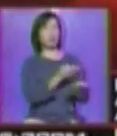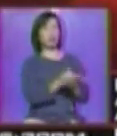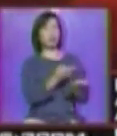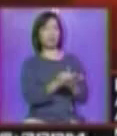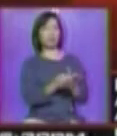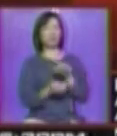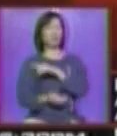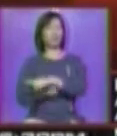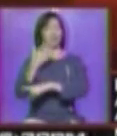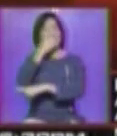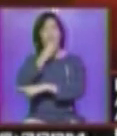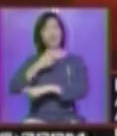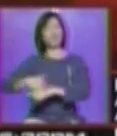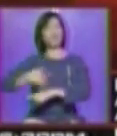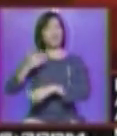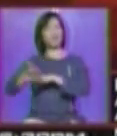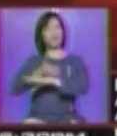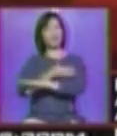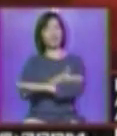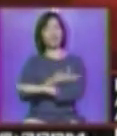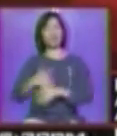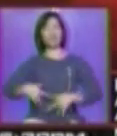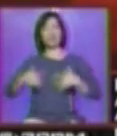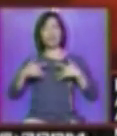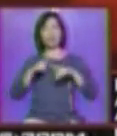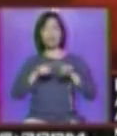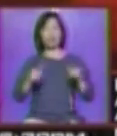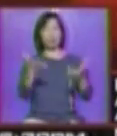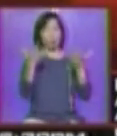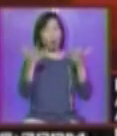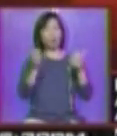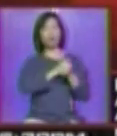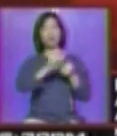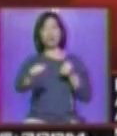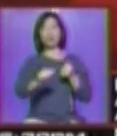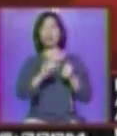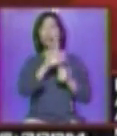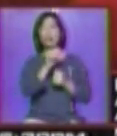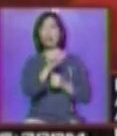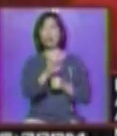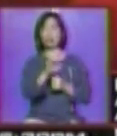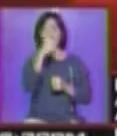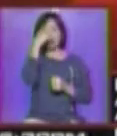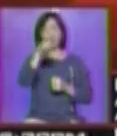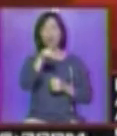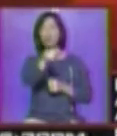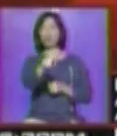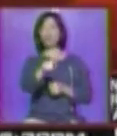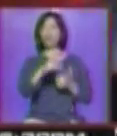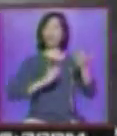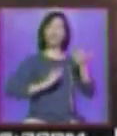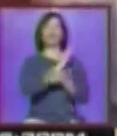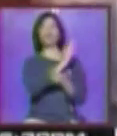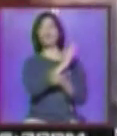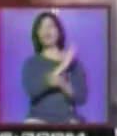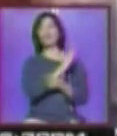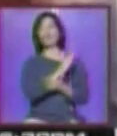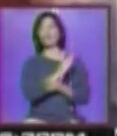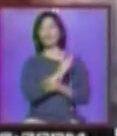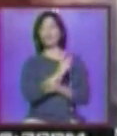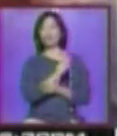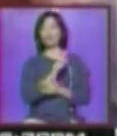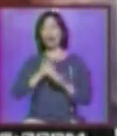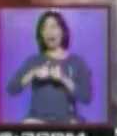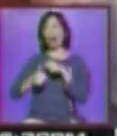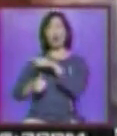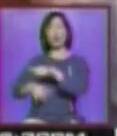Maganda na raw ang buhay ngayon ni Element at gusto lang nitong may panalo ang kaso para may paglaban ang karapatan niya. How is she doing right